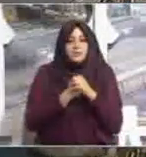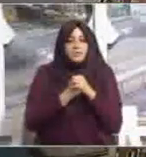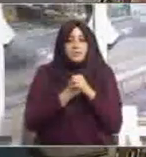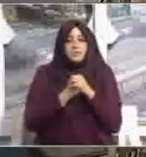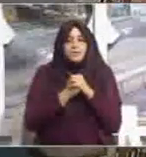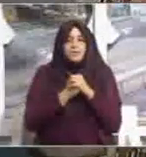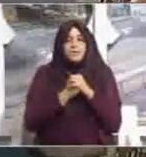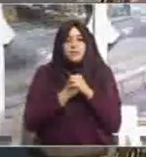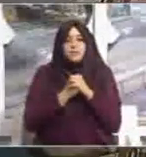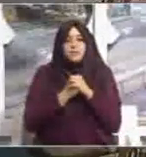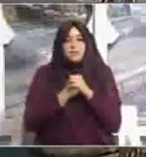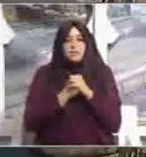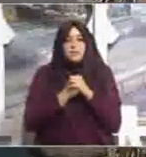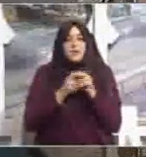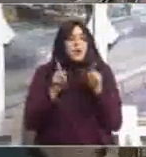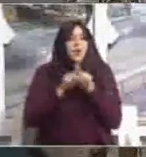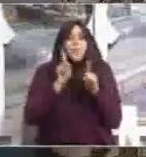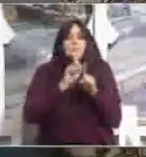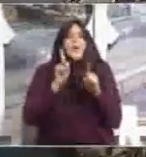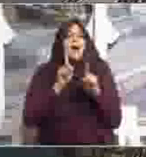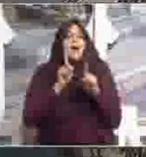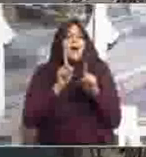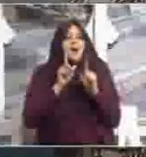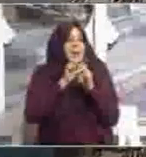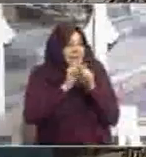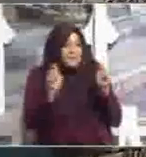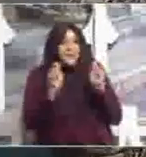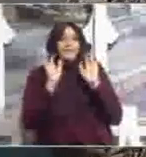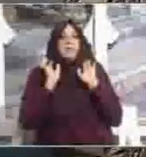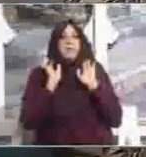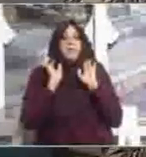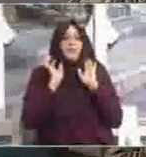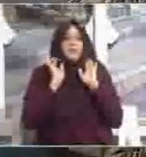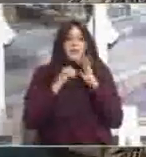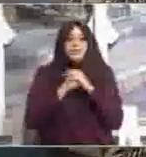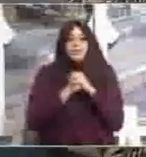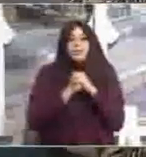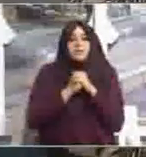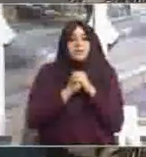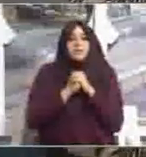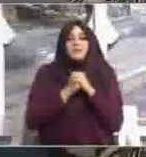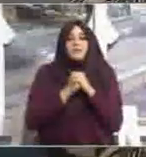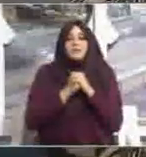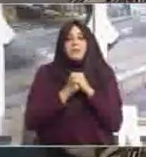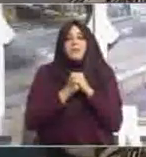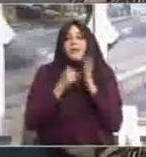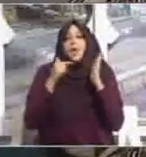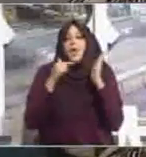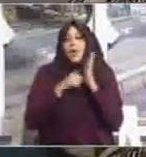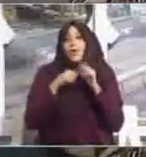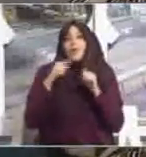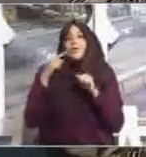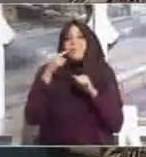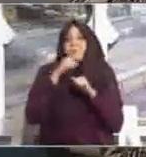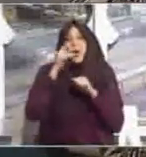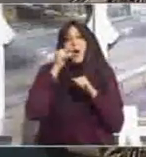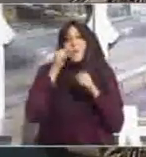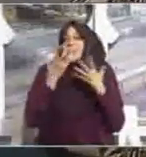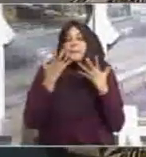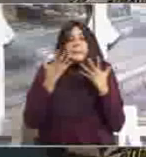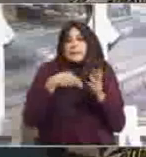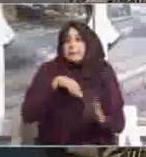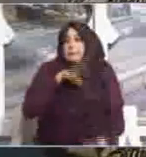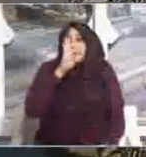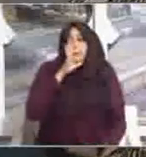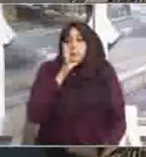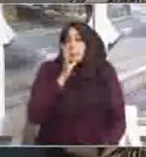يحب يقول ما هيش عاطيني قيمه، ما درتلوش قيمه، ما درتلوش حساب هذه. فلما هو وصل واحد النتيجه، هذيك النتيجه اللي خلاص ما بقاش يعيش معها،